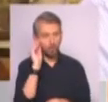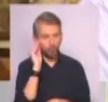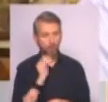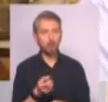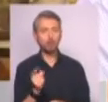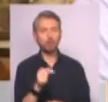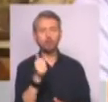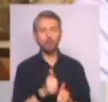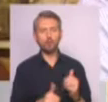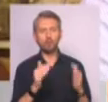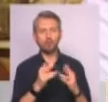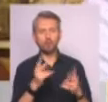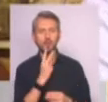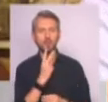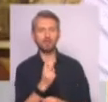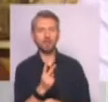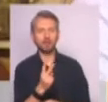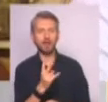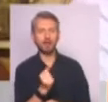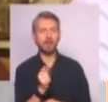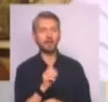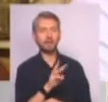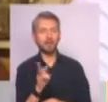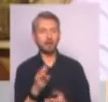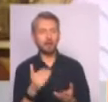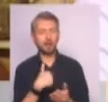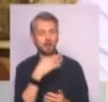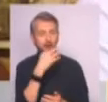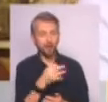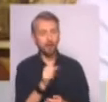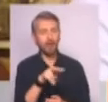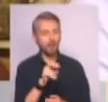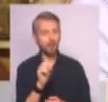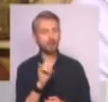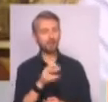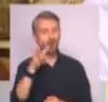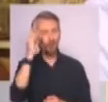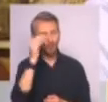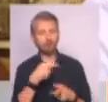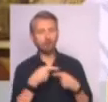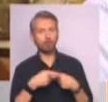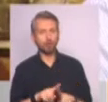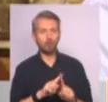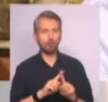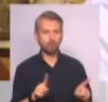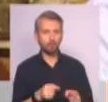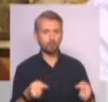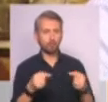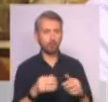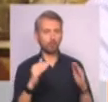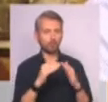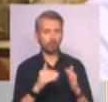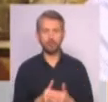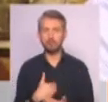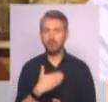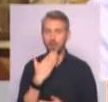Тому в кожному будинку треба дивитися на тих сайтах, яких я зазначив, але й враховувати технологічні особливості конкретного будинку.